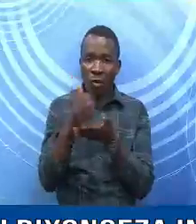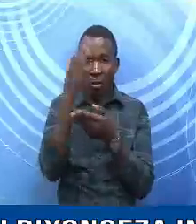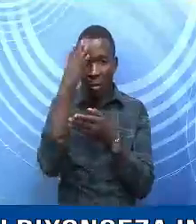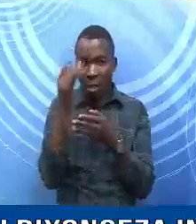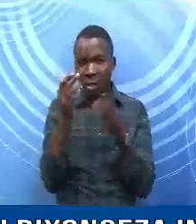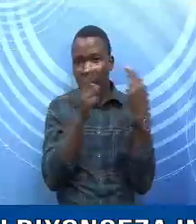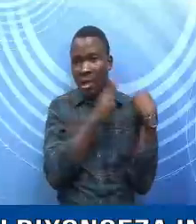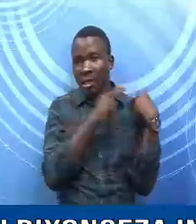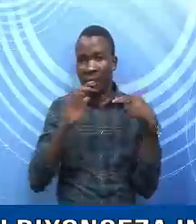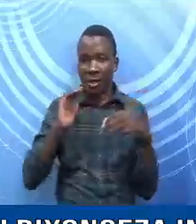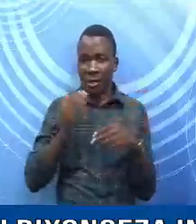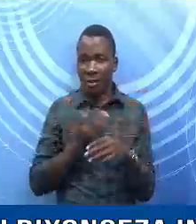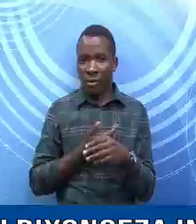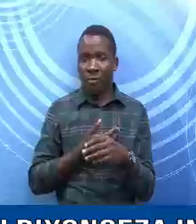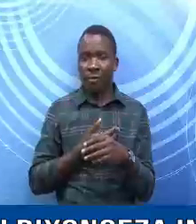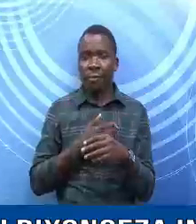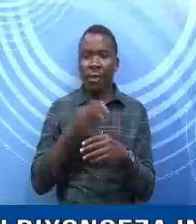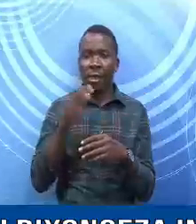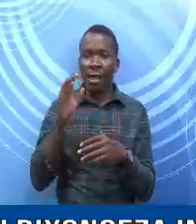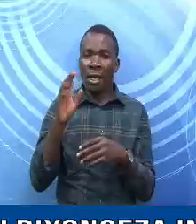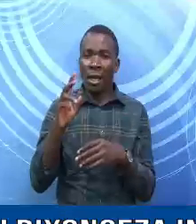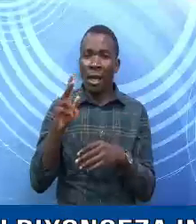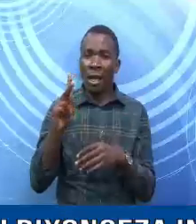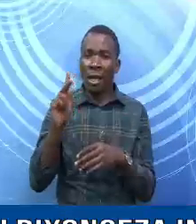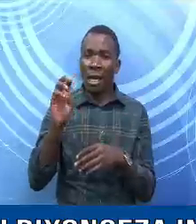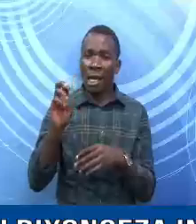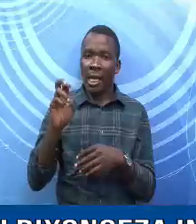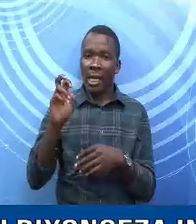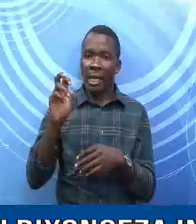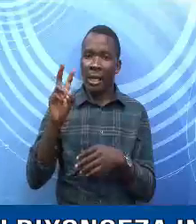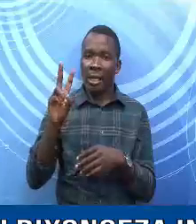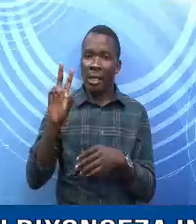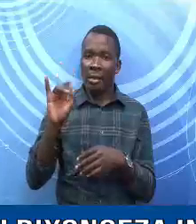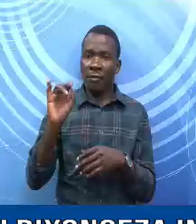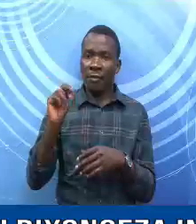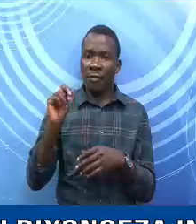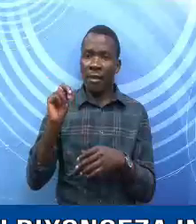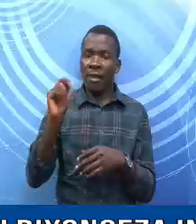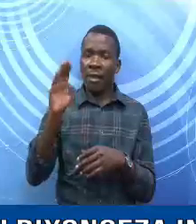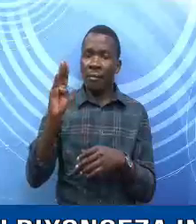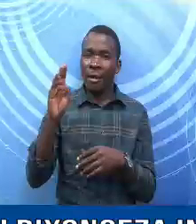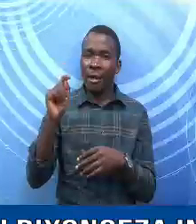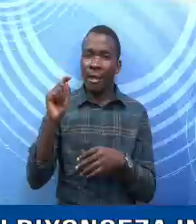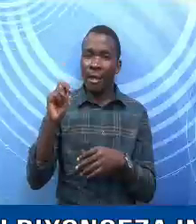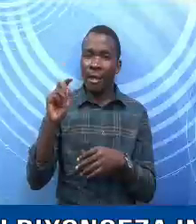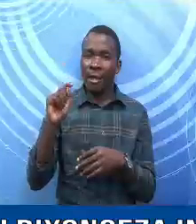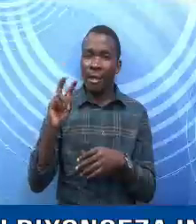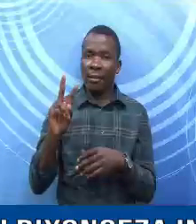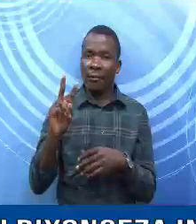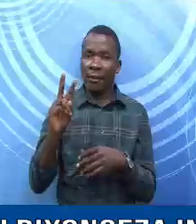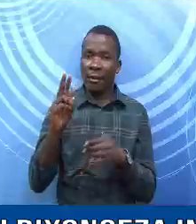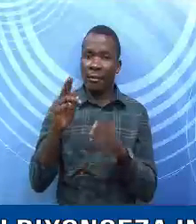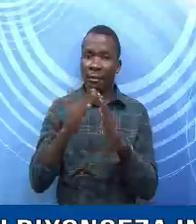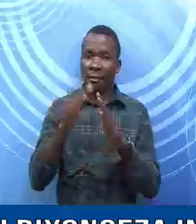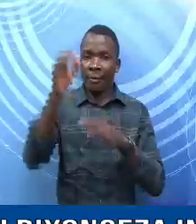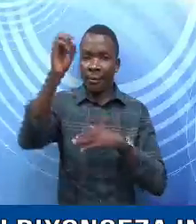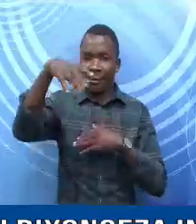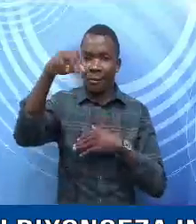zacu. Ibarushimwe biho iki Kevin Christian, BTN TV i Kigali.